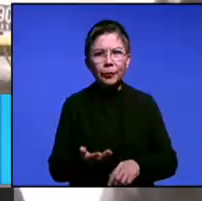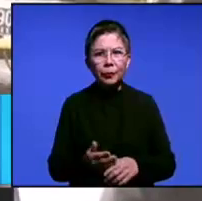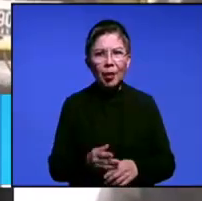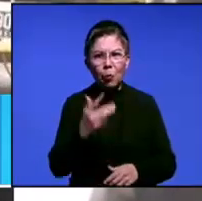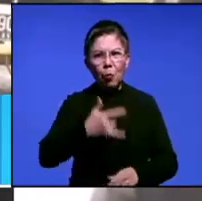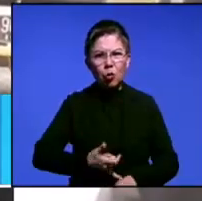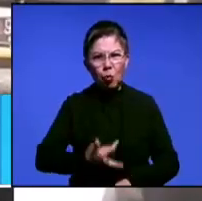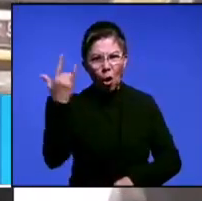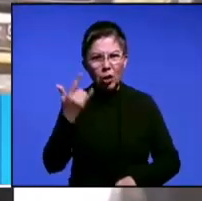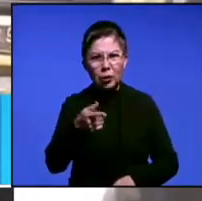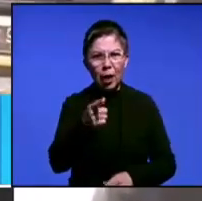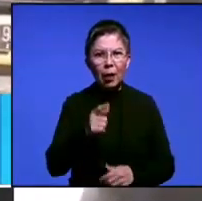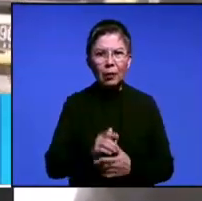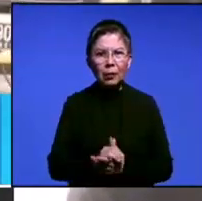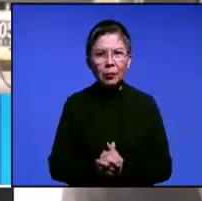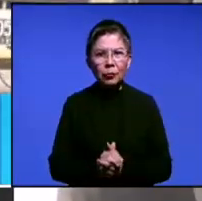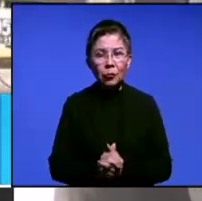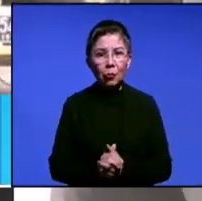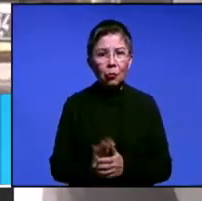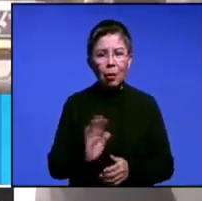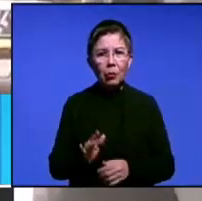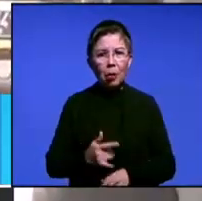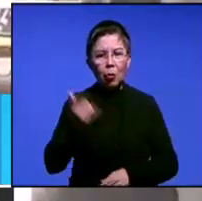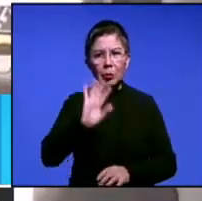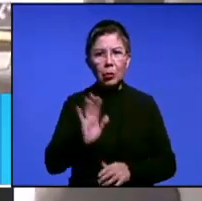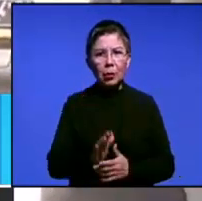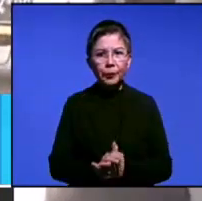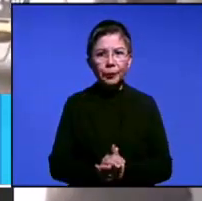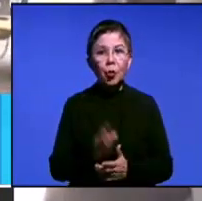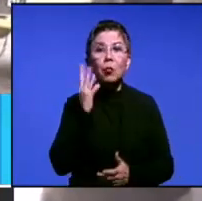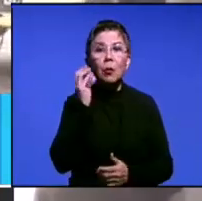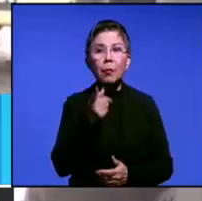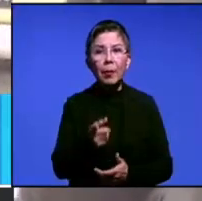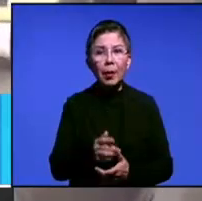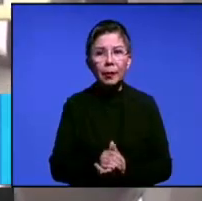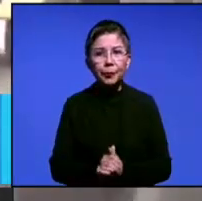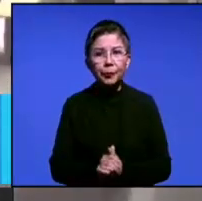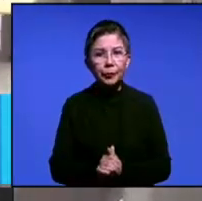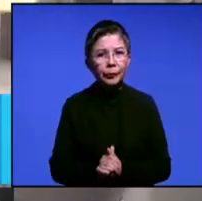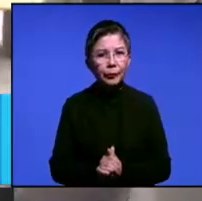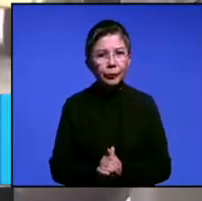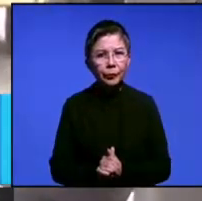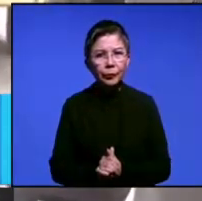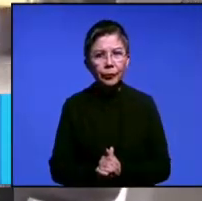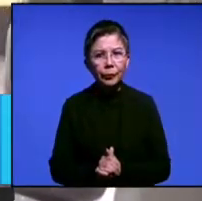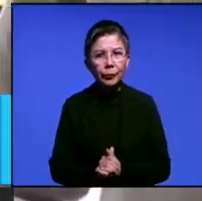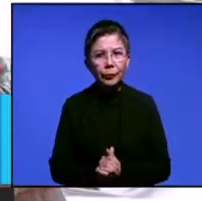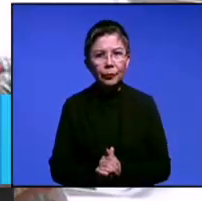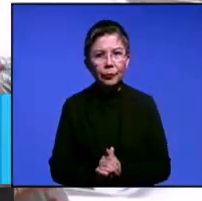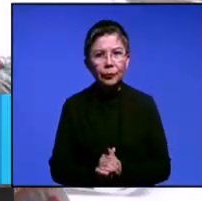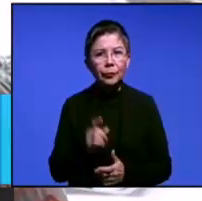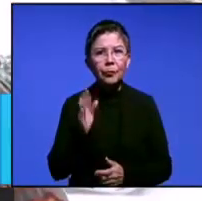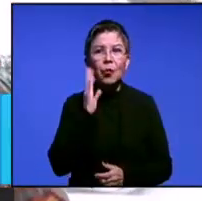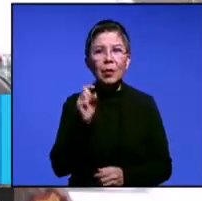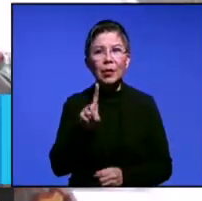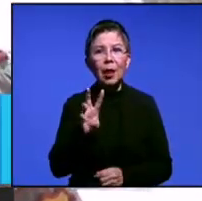Bolos pasti Rizal ini. Bolos? Berapa umurmu, Dek? Berapa umurmu sekarang? 13.